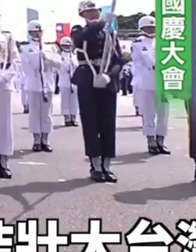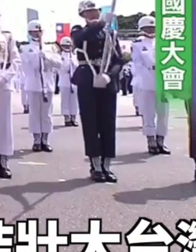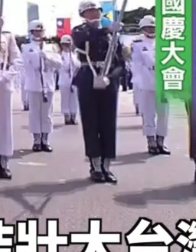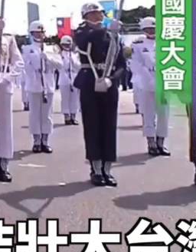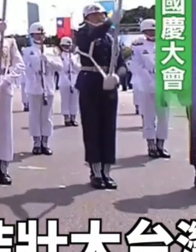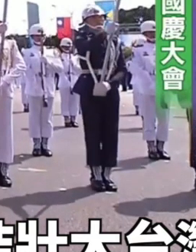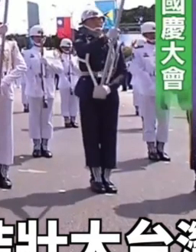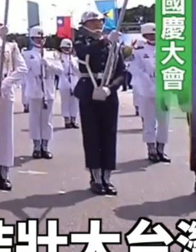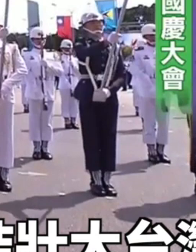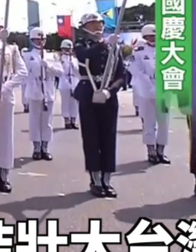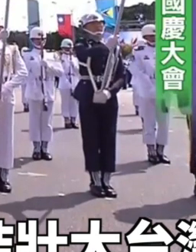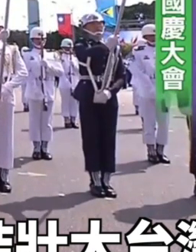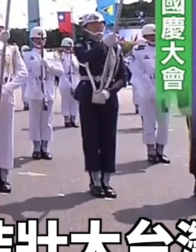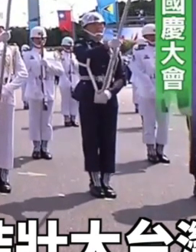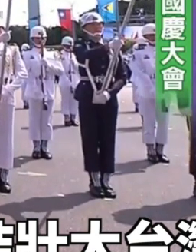来宾请起立。